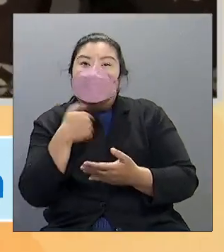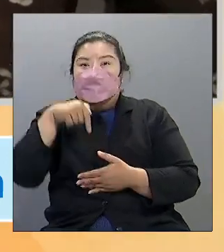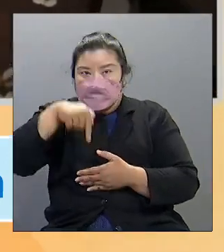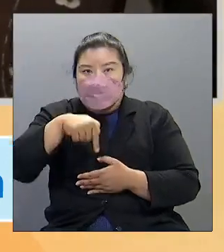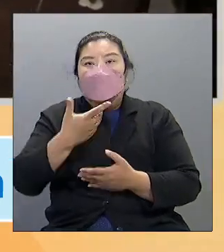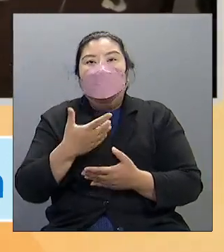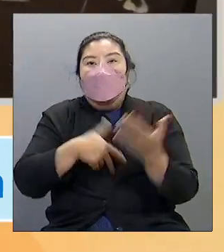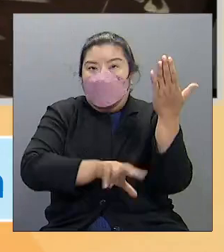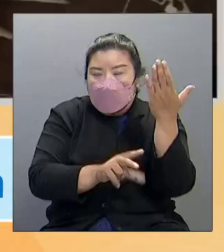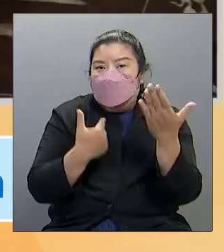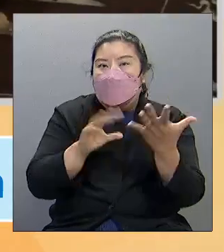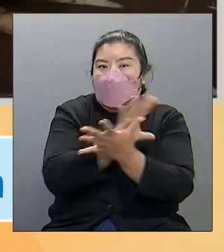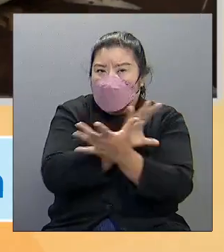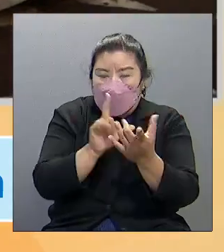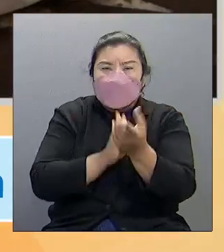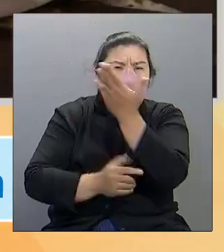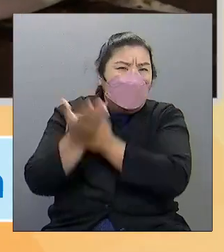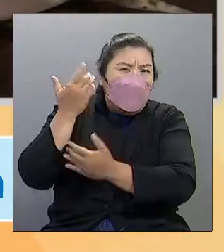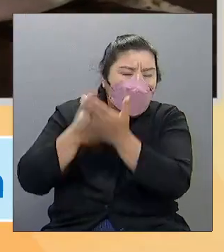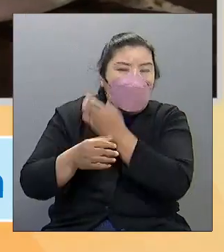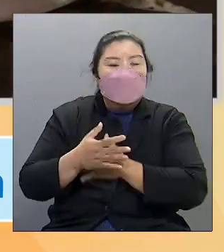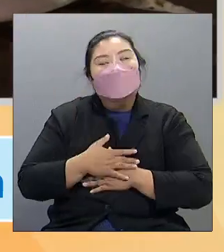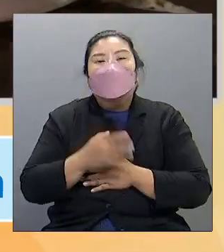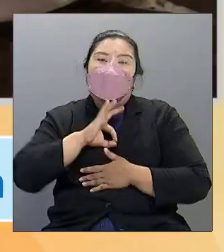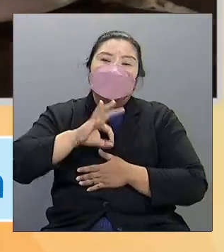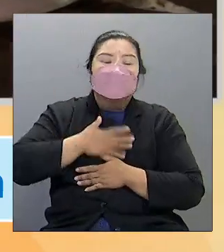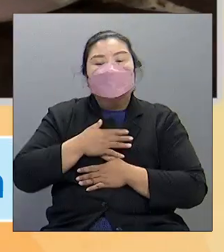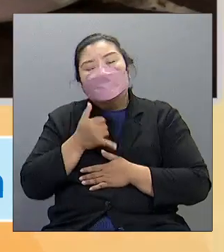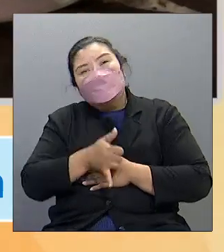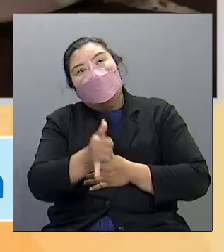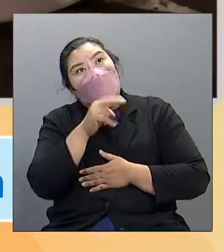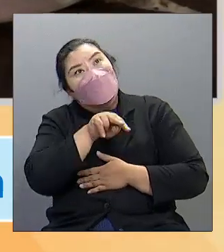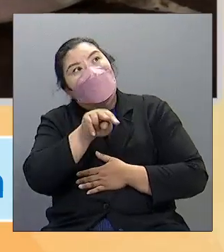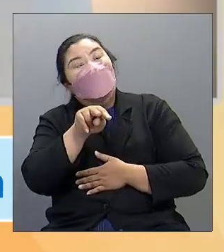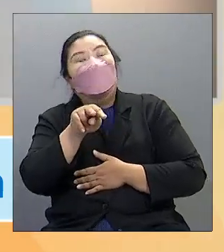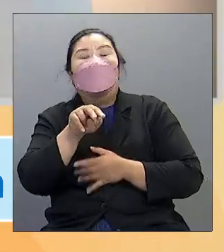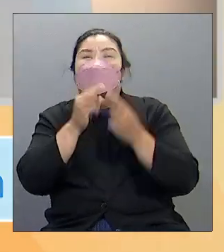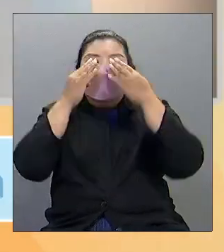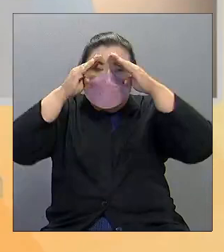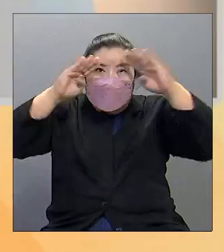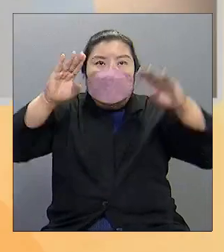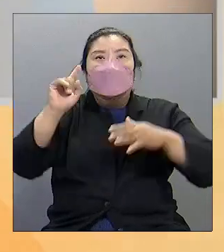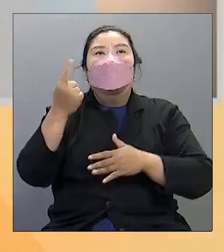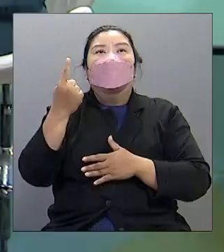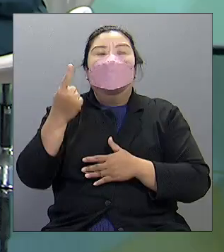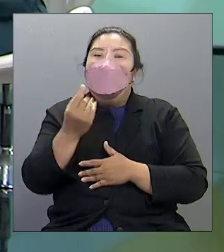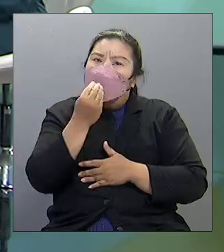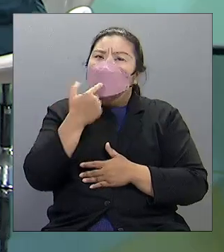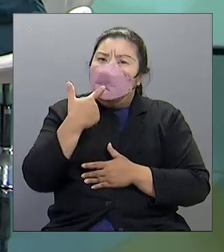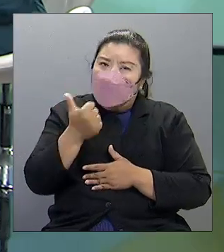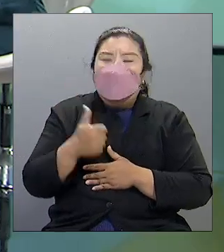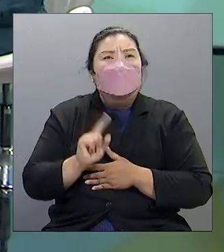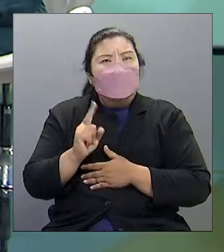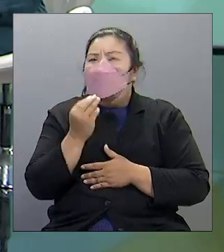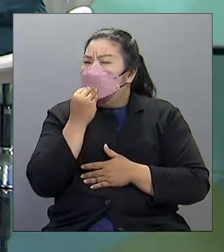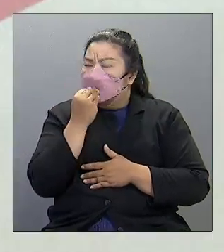้วยมีวฒนธรมต่ๆที่อาจจะบอกวาเข้าไปแลวเหอนหลดไปอกโลกหนึ่ร้านอาหารก็เยอะใช่อรหลงไม่มาเดยผมบอกไปภูเกศต้องกนทุกคร